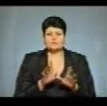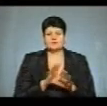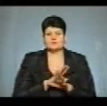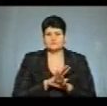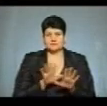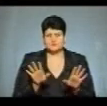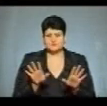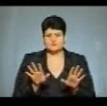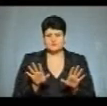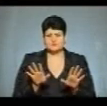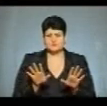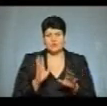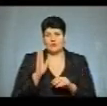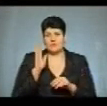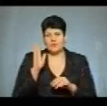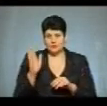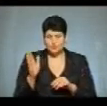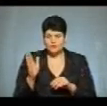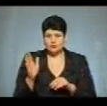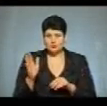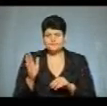запобігання і в майбутньому таких